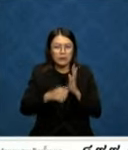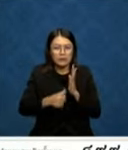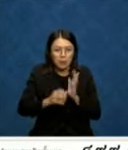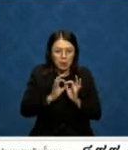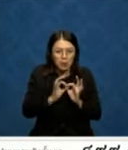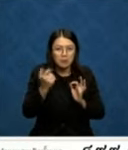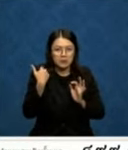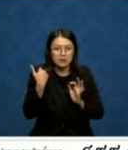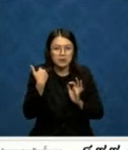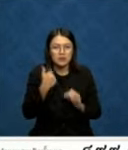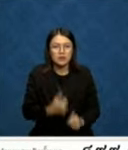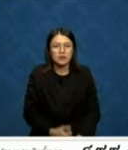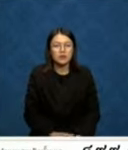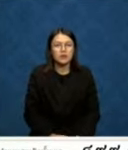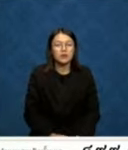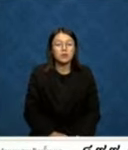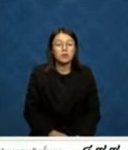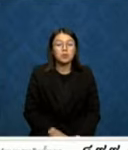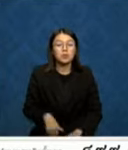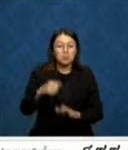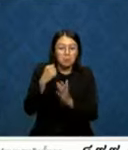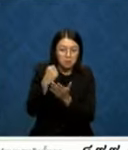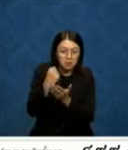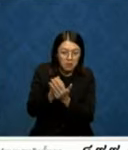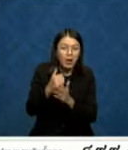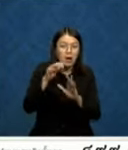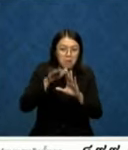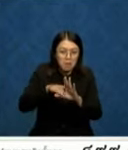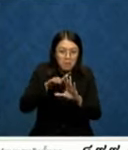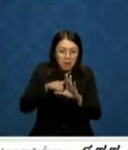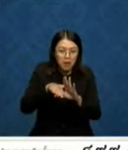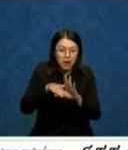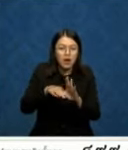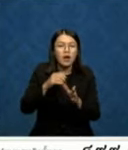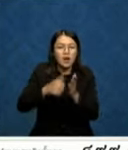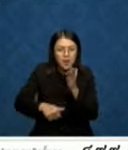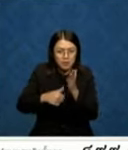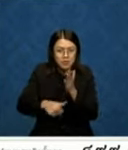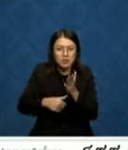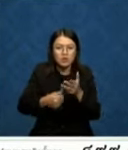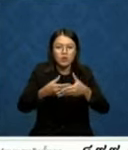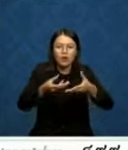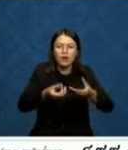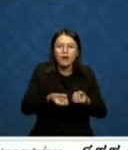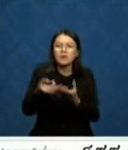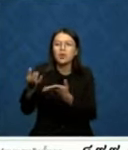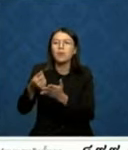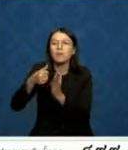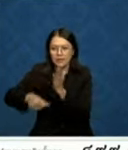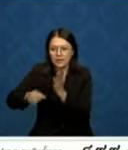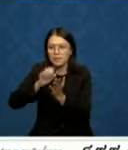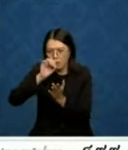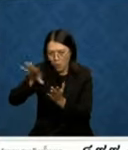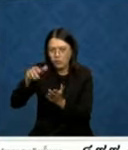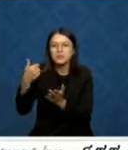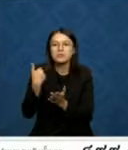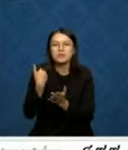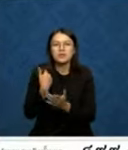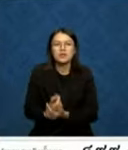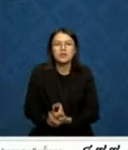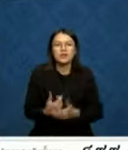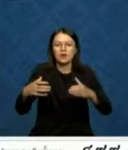คือในฐานะที่ท่านจดทะเบียนหรือท่านจดแวดนะครับท่านก็ต้องรีพอร์ตแท็กซ์อยู่แล้วคือท่านต้องรายงานภาษีนะครับแล้วก็กรมสร